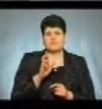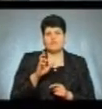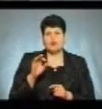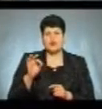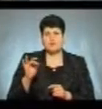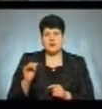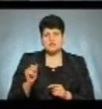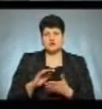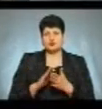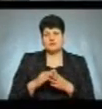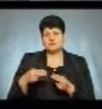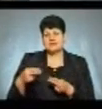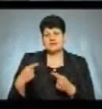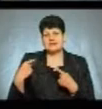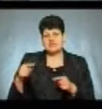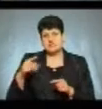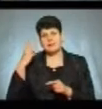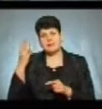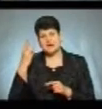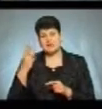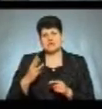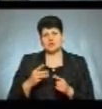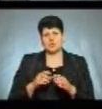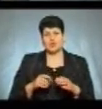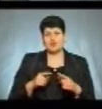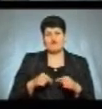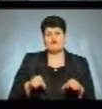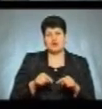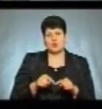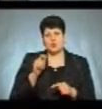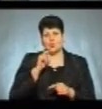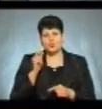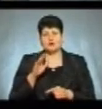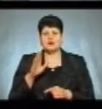договір уклали з іншою – Хмельницькою філією «Укрветсанзаводу».